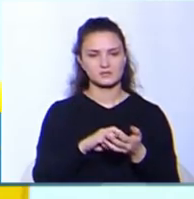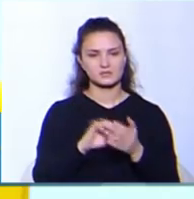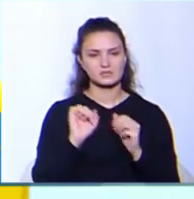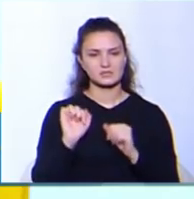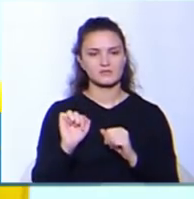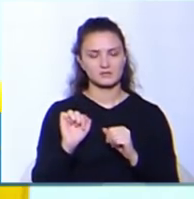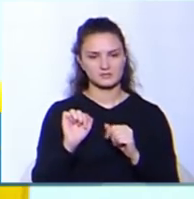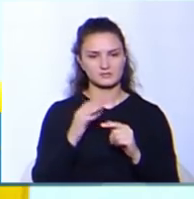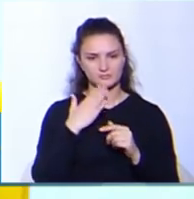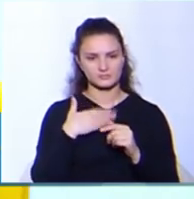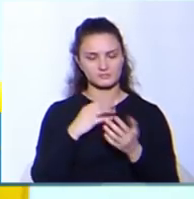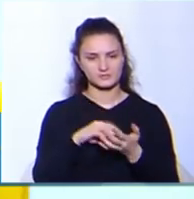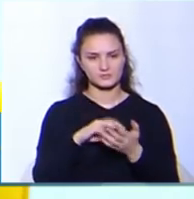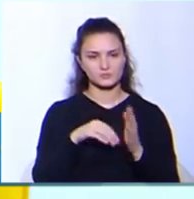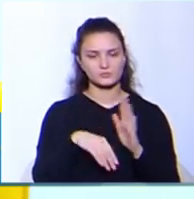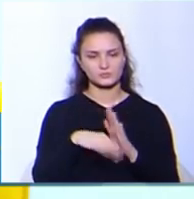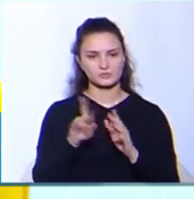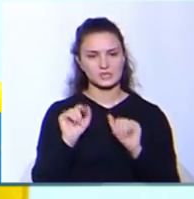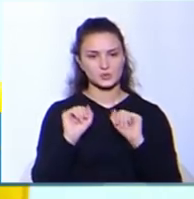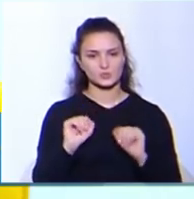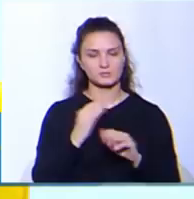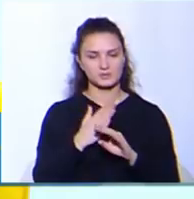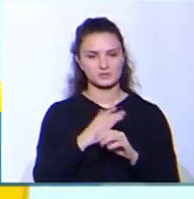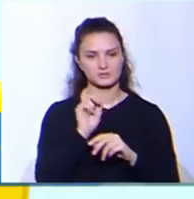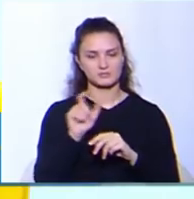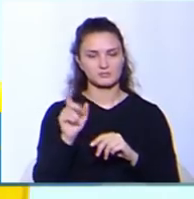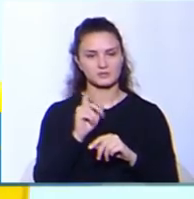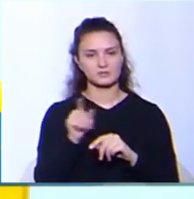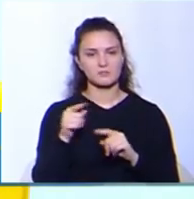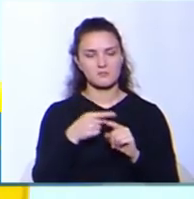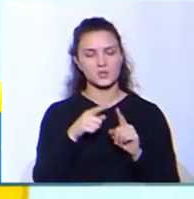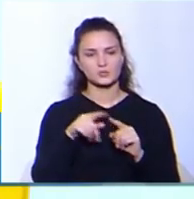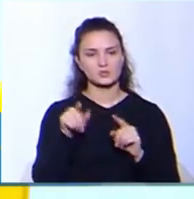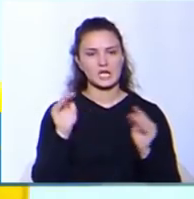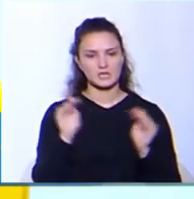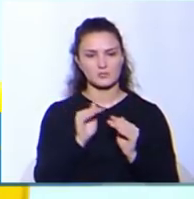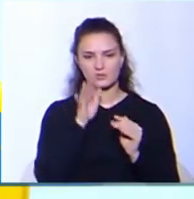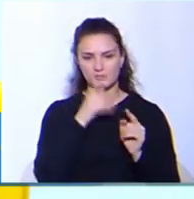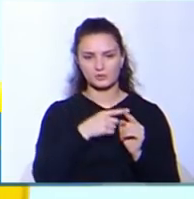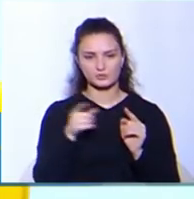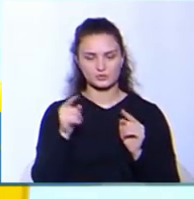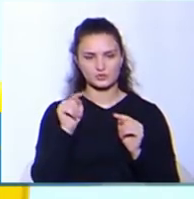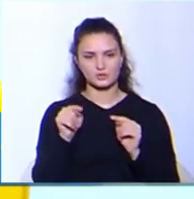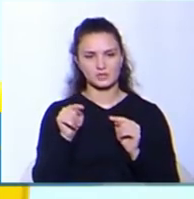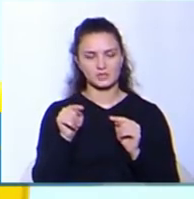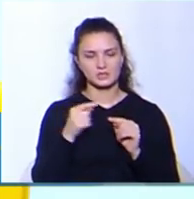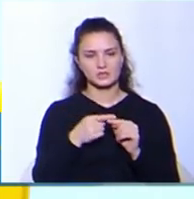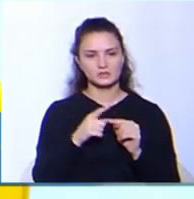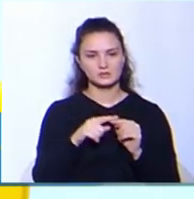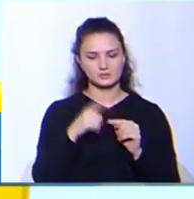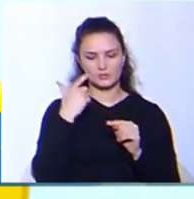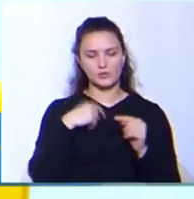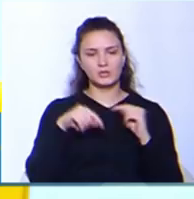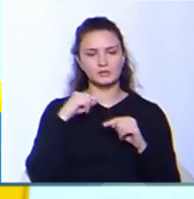იცავენ რა გაცილებით უფრო დაცულები არიან ხოლმე ამ შემთხვევაში ვინაიდან მათ უფრო ხანმოკლე პერიოდში უწევთ ხოლმე აი ამ